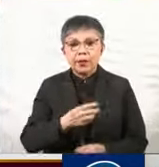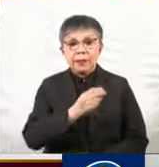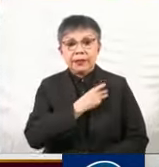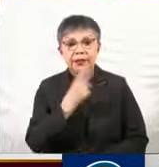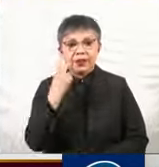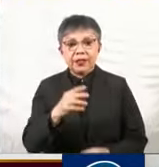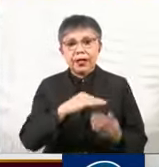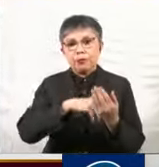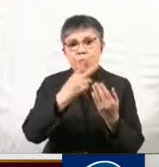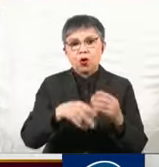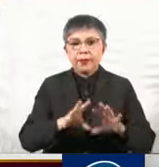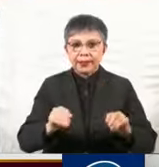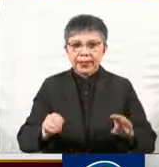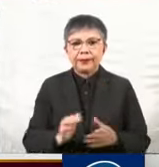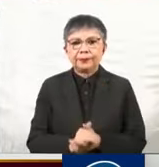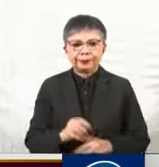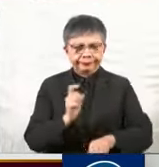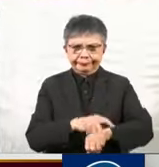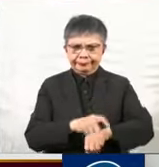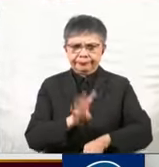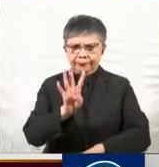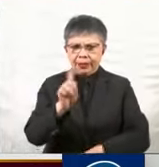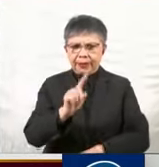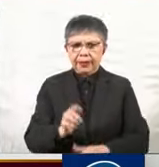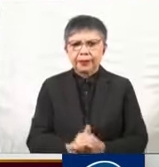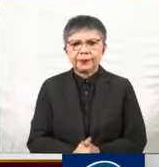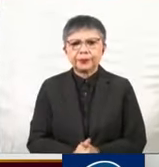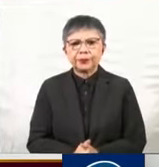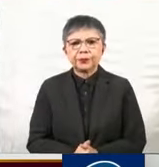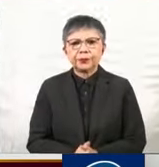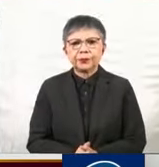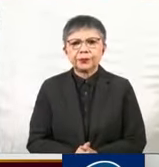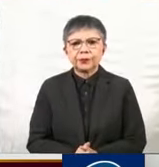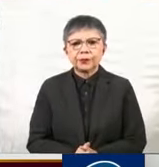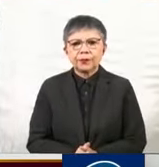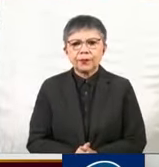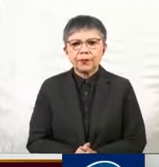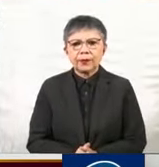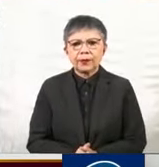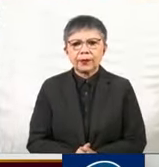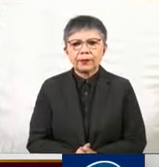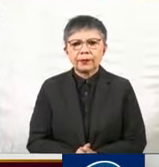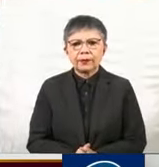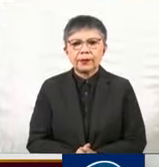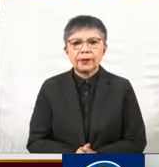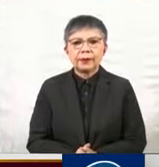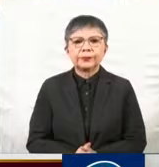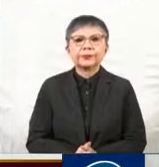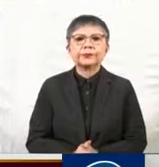visi misi dan program kerja waktu anda 4 menit dimulai sejak berbicara silakan